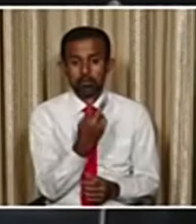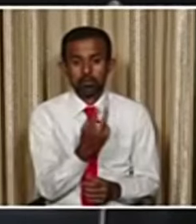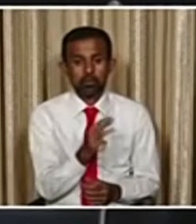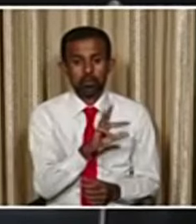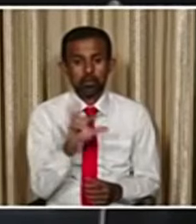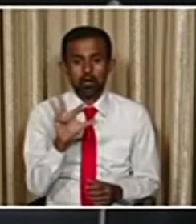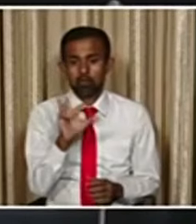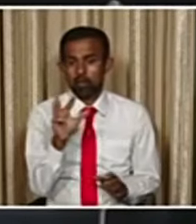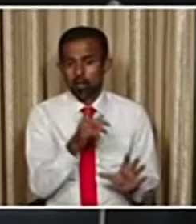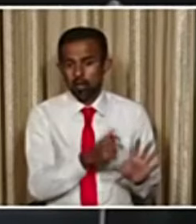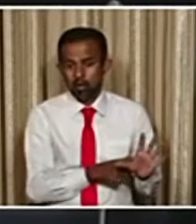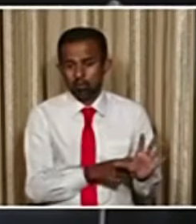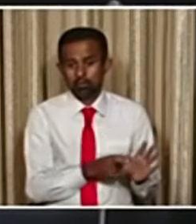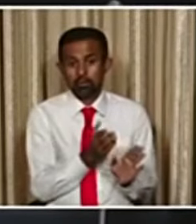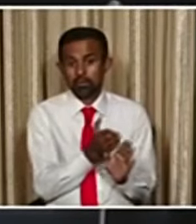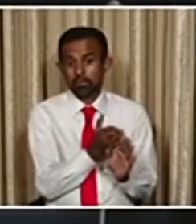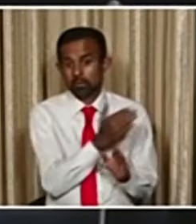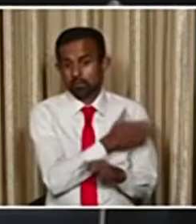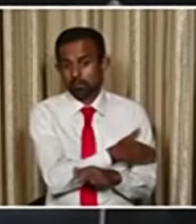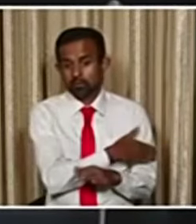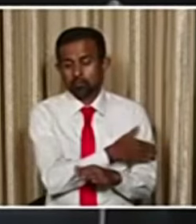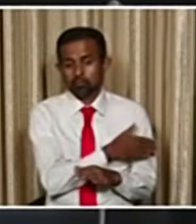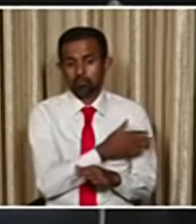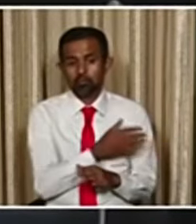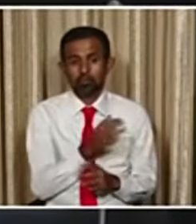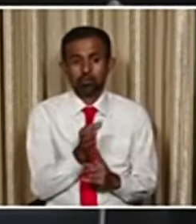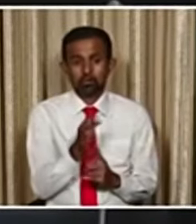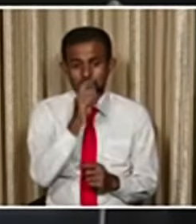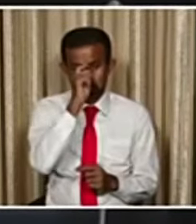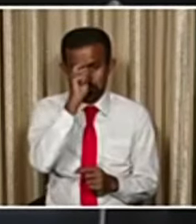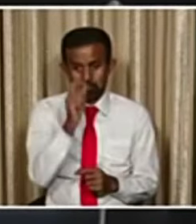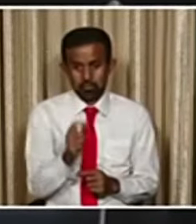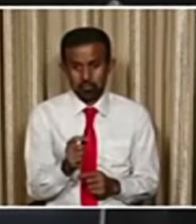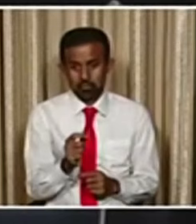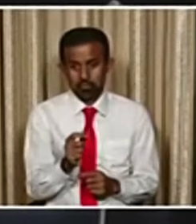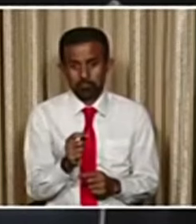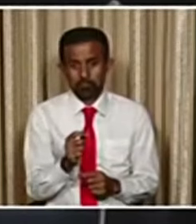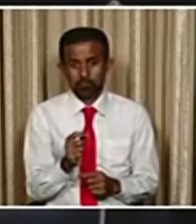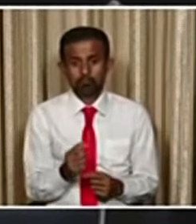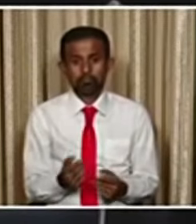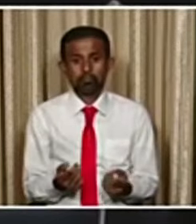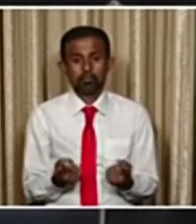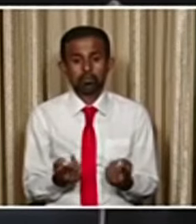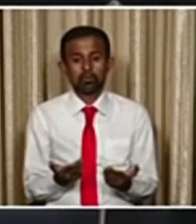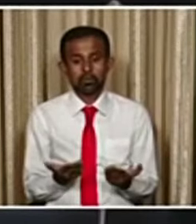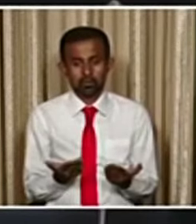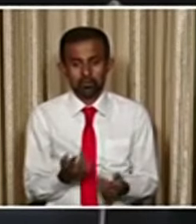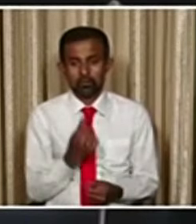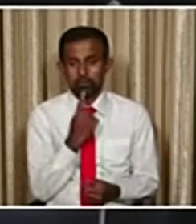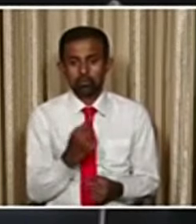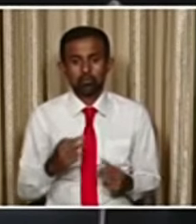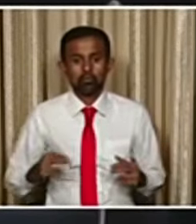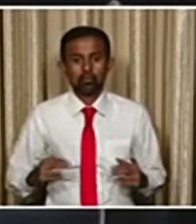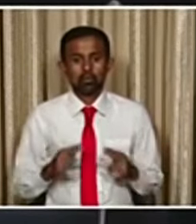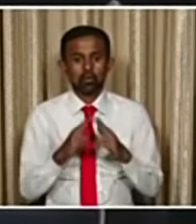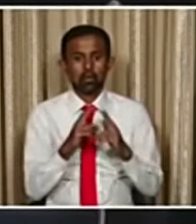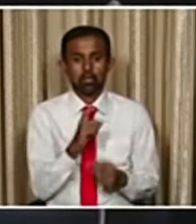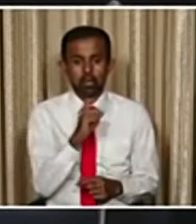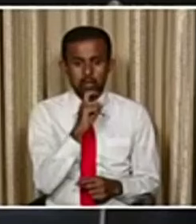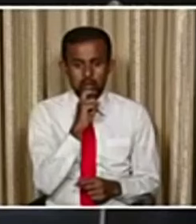2019 වර්ෂයේදී හිටපු ගරු ජනාධිපතිතුමා ඉල්ලීමක් ඉදිරිපත් කළා ශ්‍රේෂ්ඨ